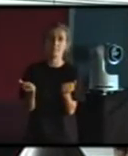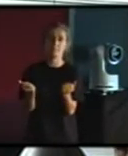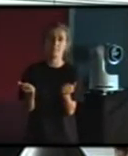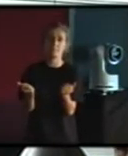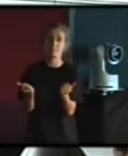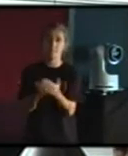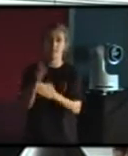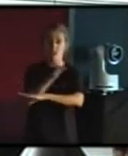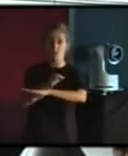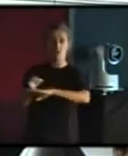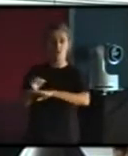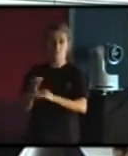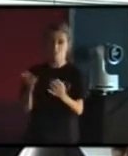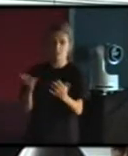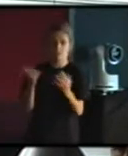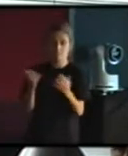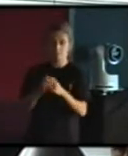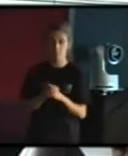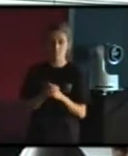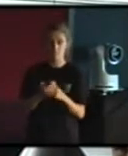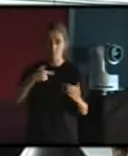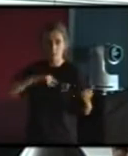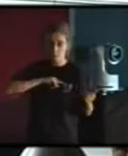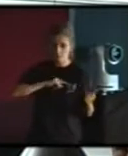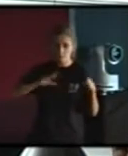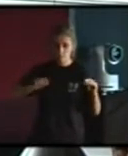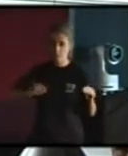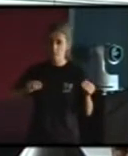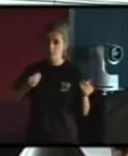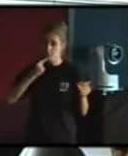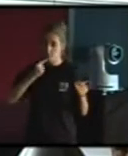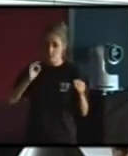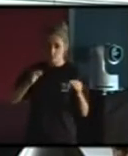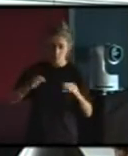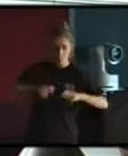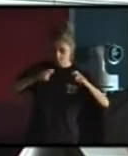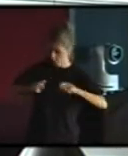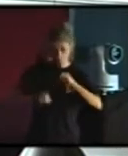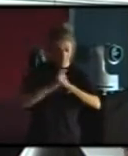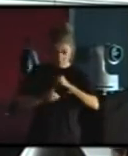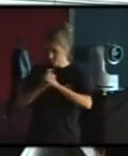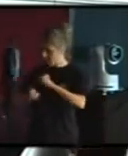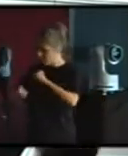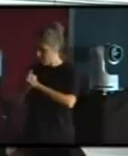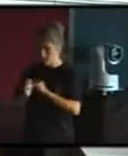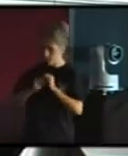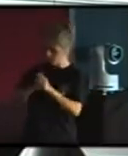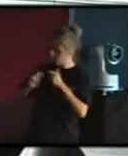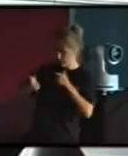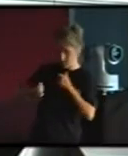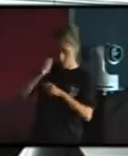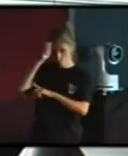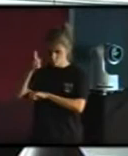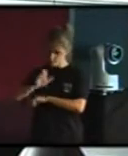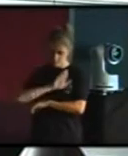qui marque cette architecture. Et nous aussi, on est à la frontière de cette écriture des bâtiments singuliers qui répondent à un process et qui ont une logique